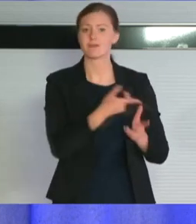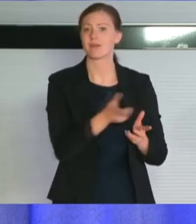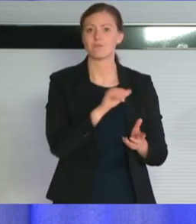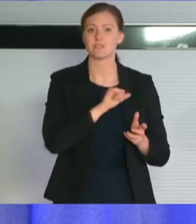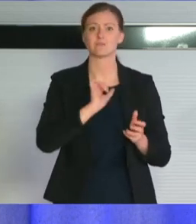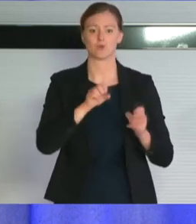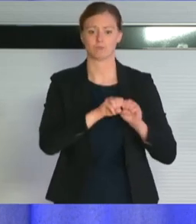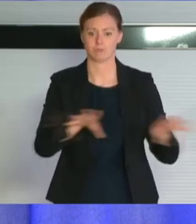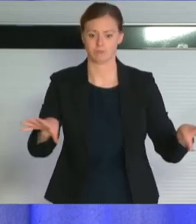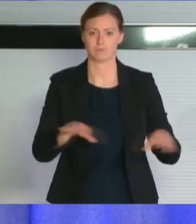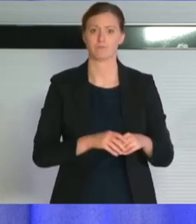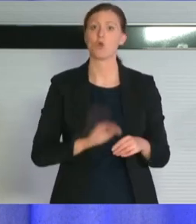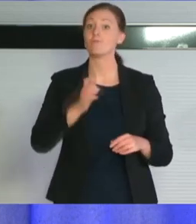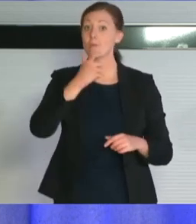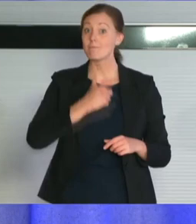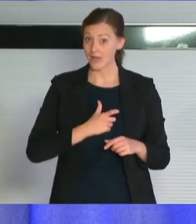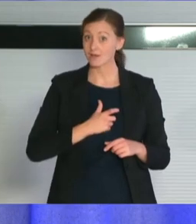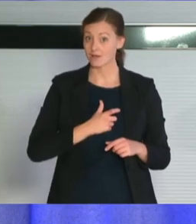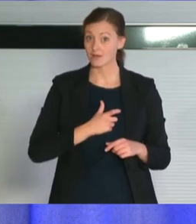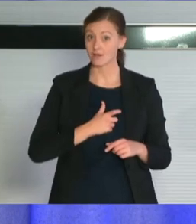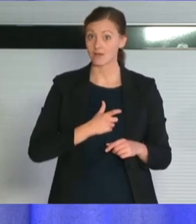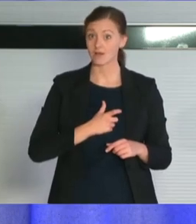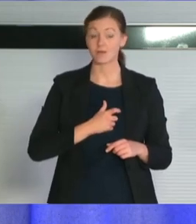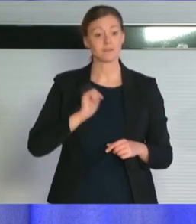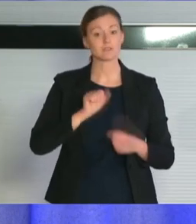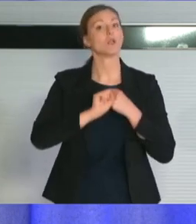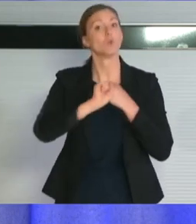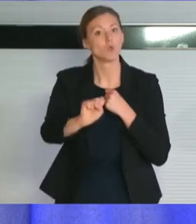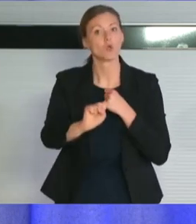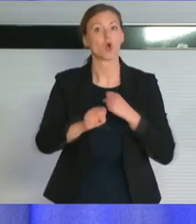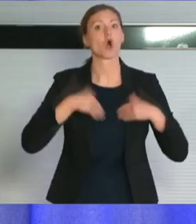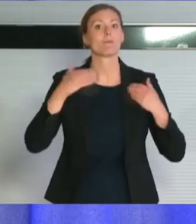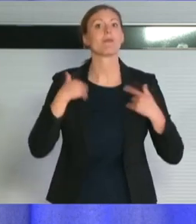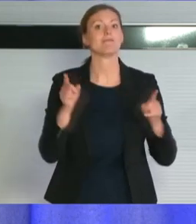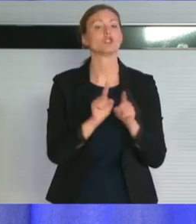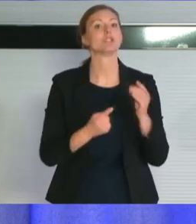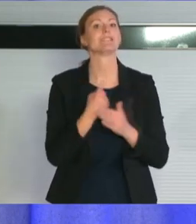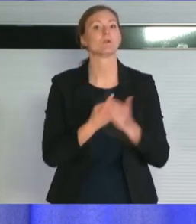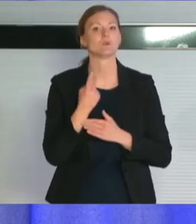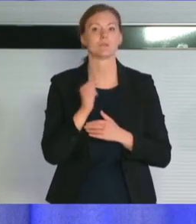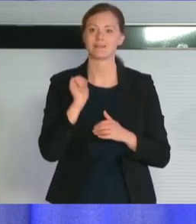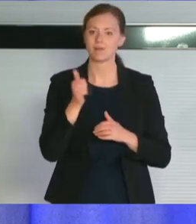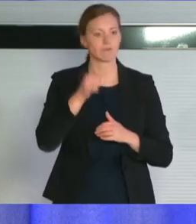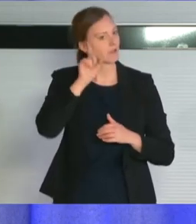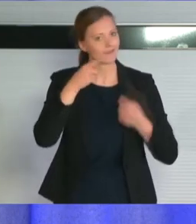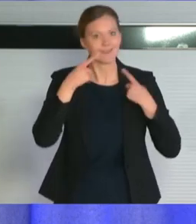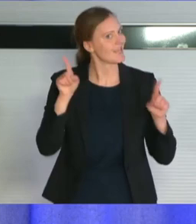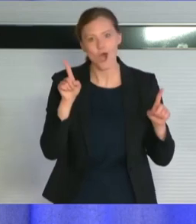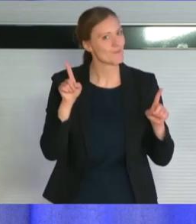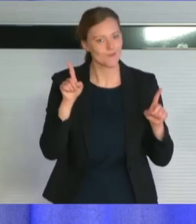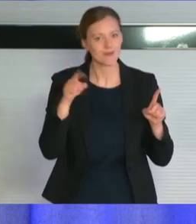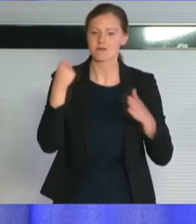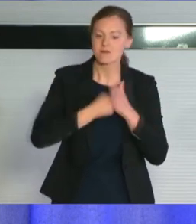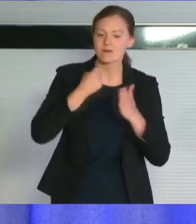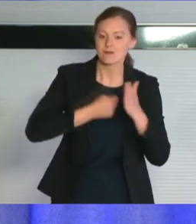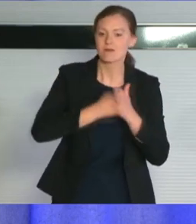For meg er det en situasjon vi ikke skal komme i. Derfor kan vi ikke gi opp. Kampen mot